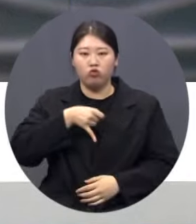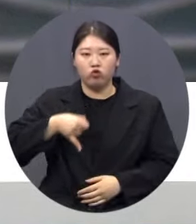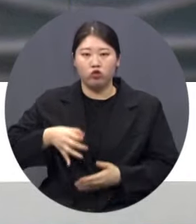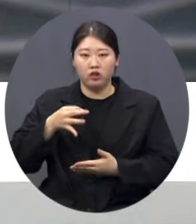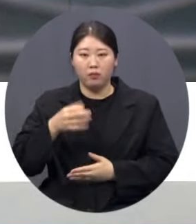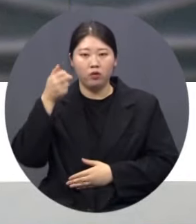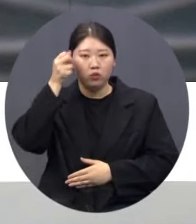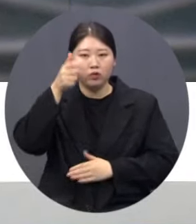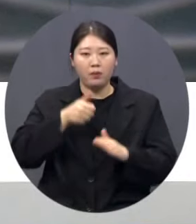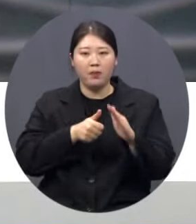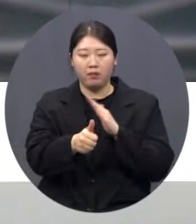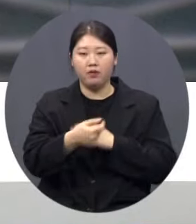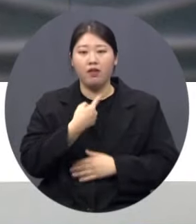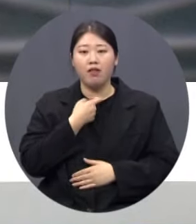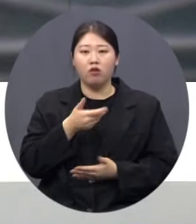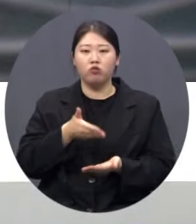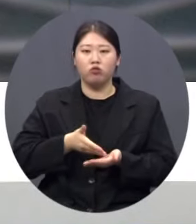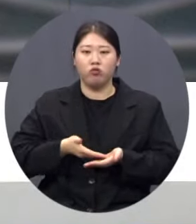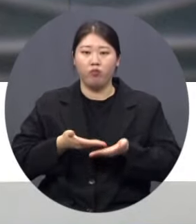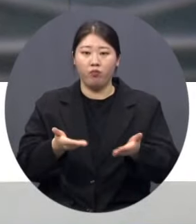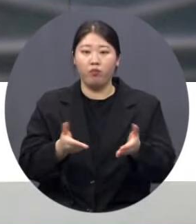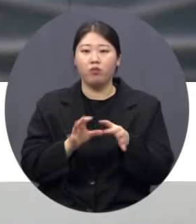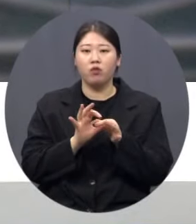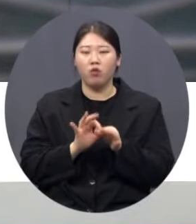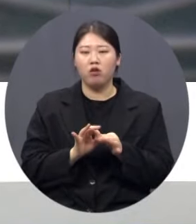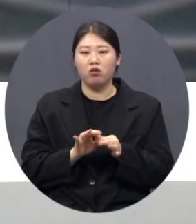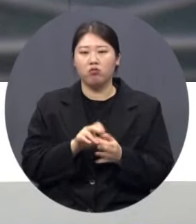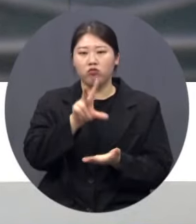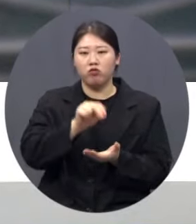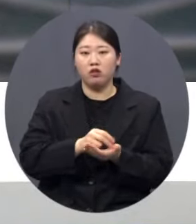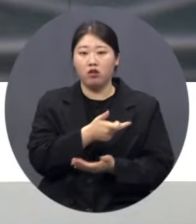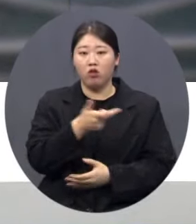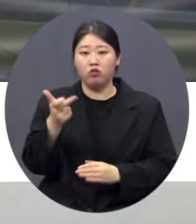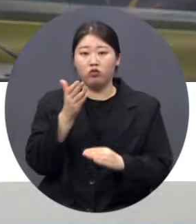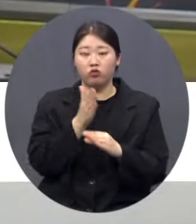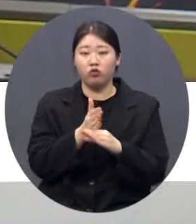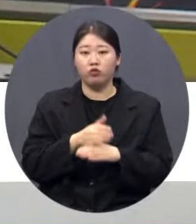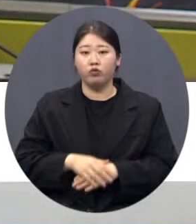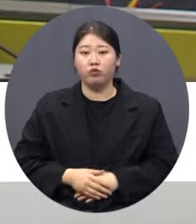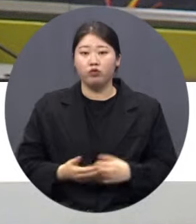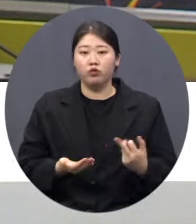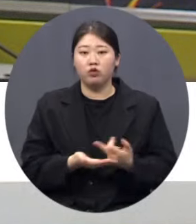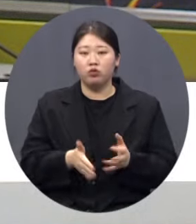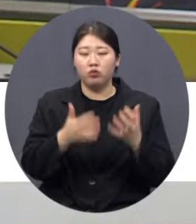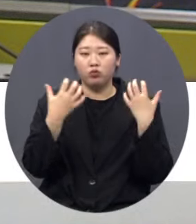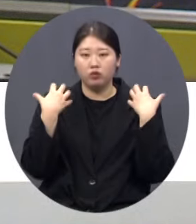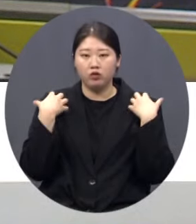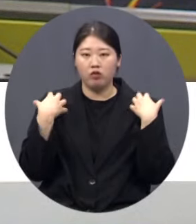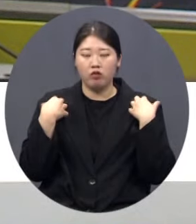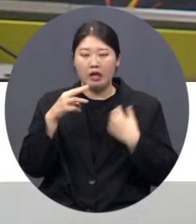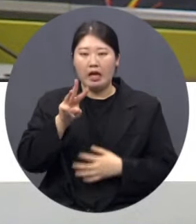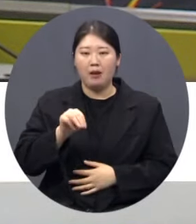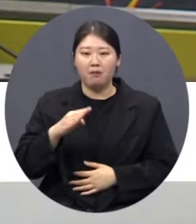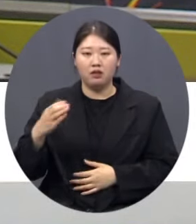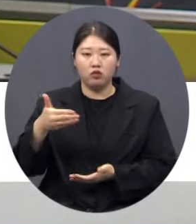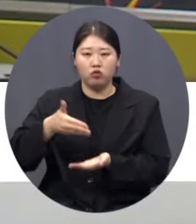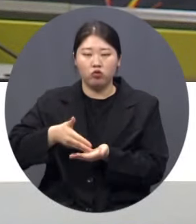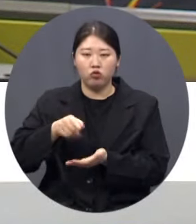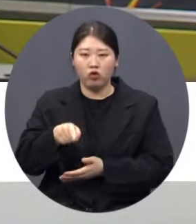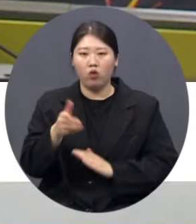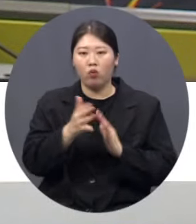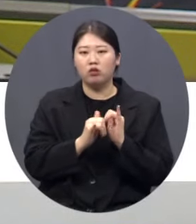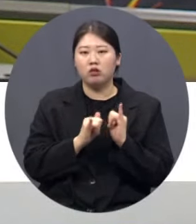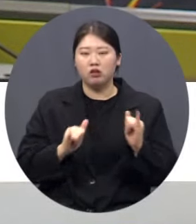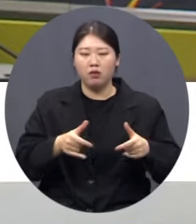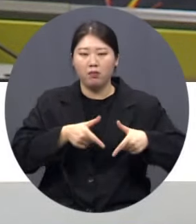방문했다는 제주 MBC 보도와 관련해이 파장이 커지고 있습니다 제주도는 MBC 보도가 공직자들의 명예를